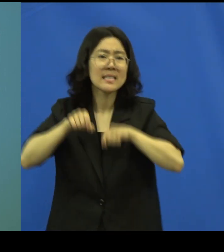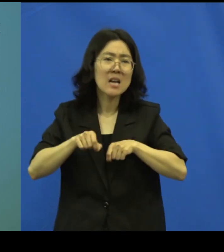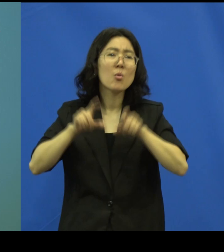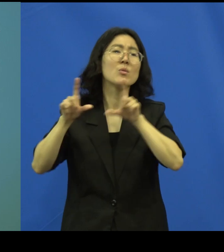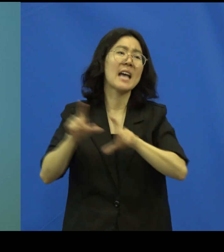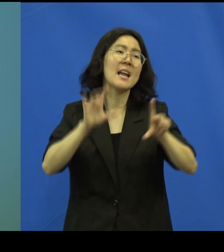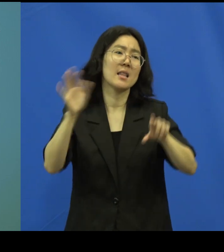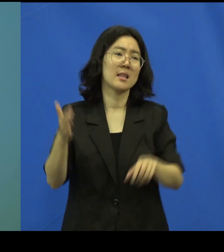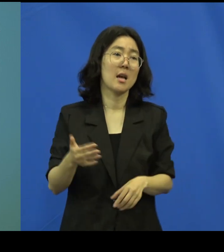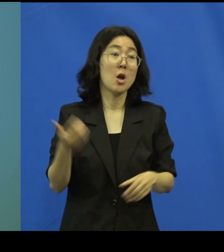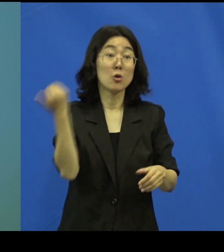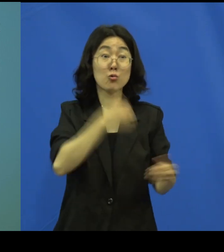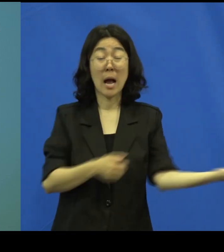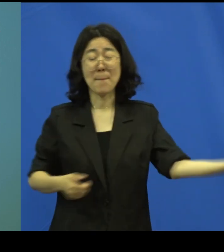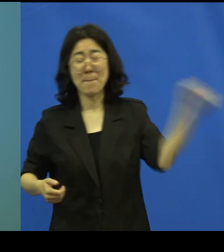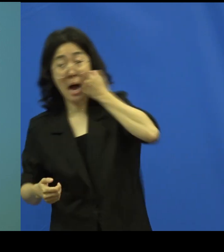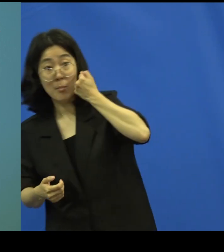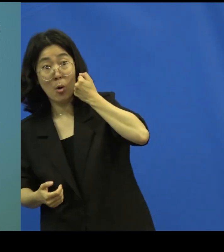쪽을 선택하는 거예요.